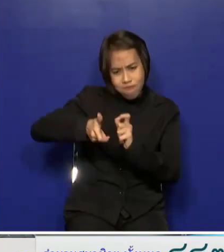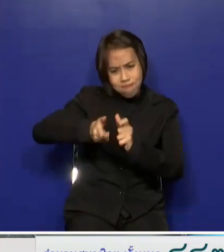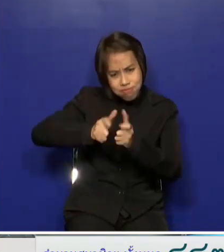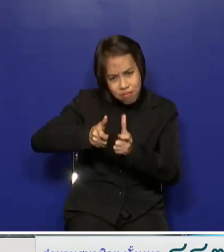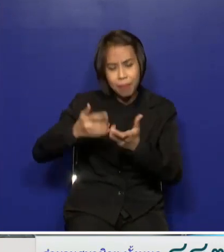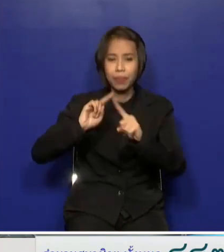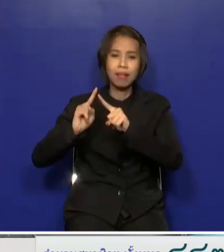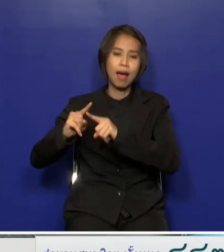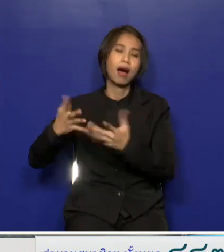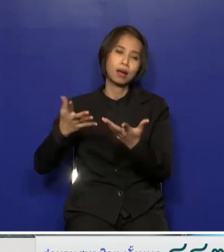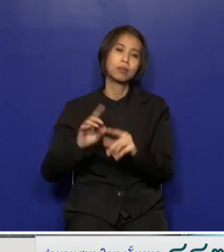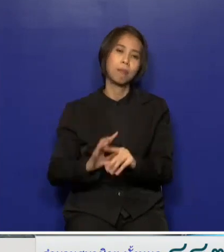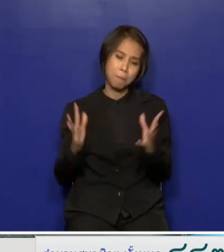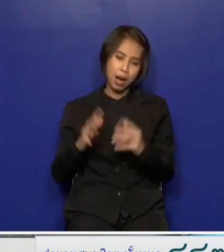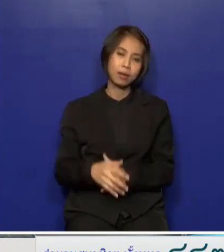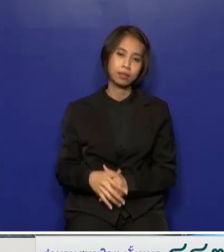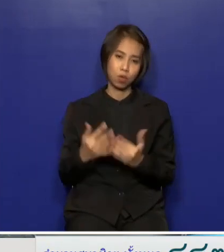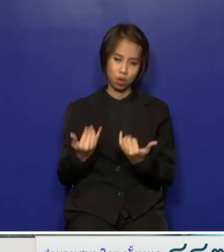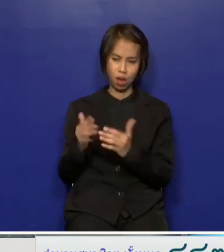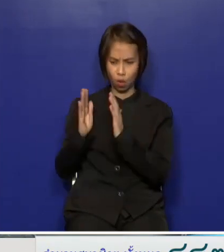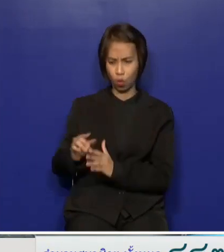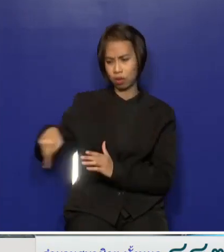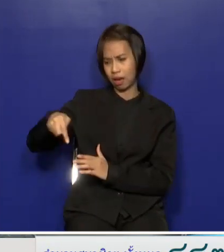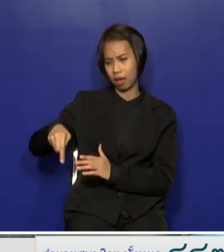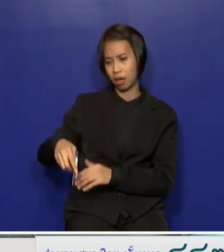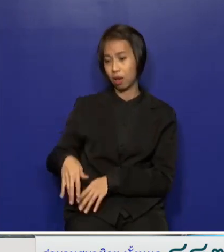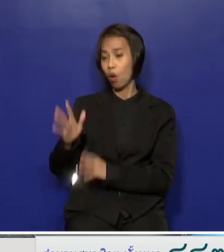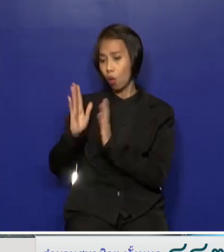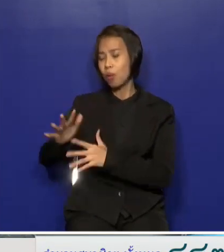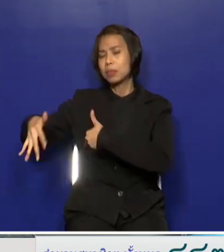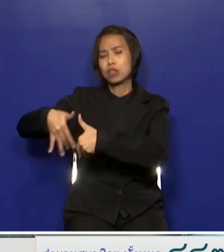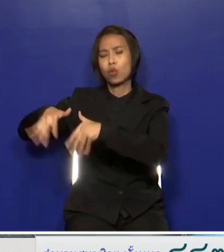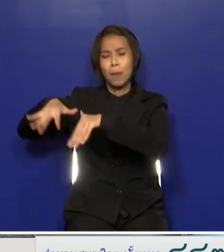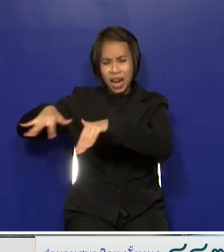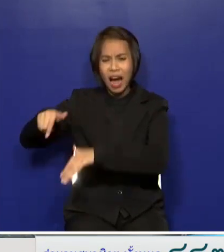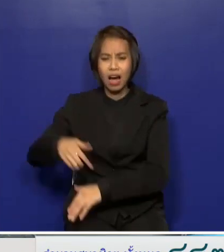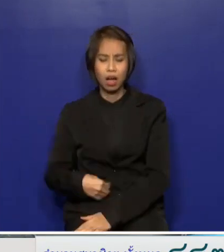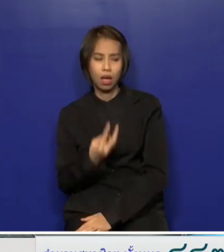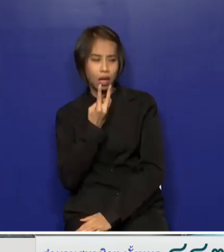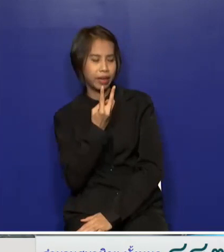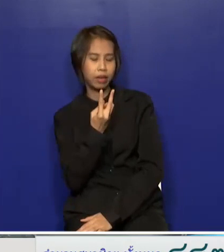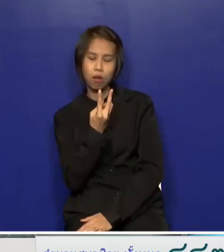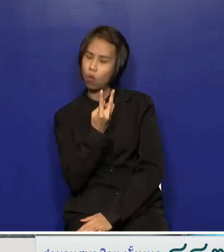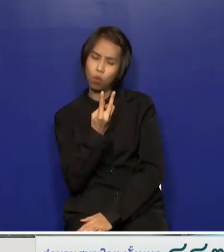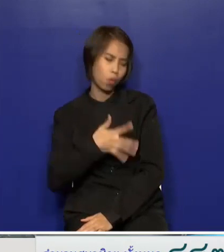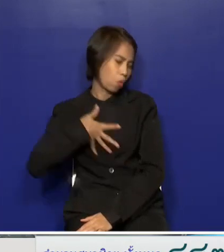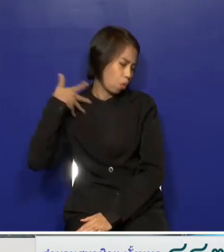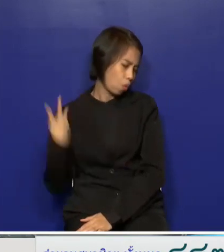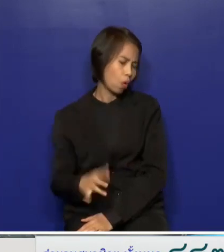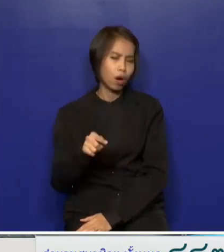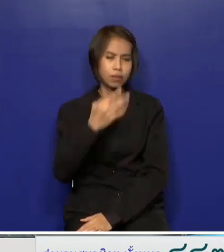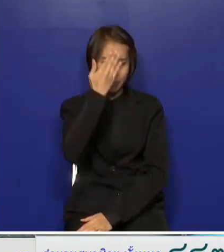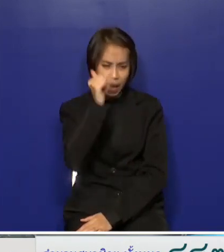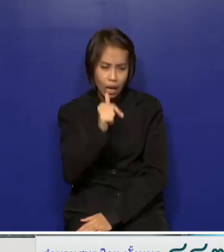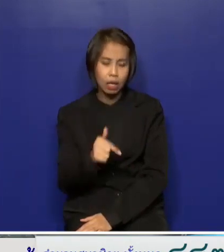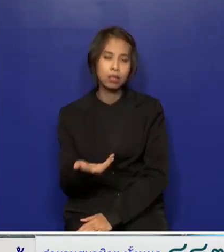คนทใช้สิธเสียง ไมใช่ผสมัครดวยแต่เขาทนไม่ได้ ทเหนความไม่ยุดont Yan ในกซ Hahนม